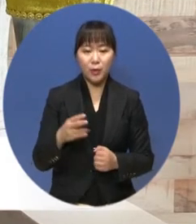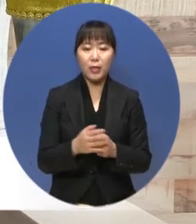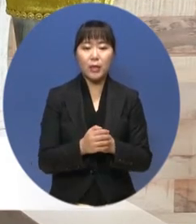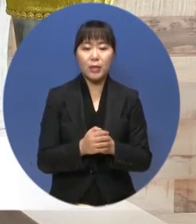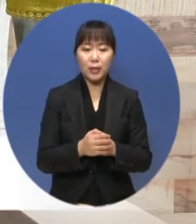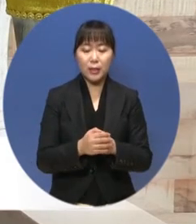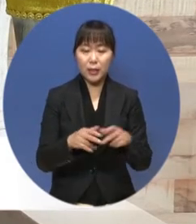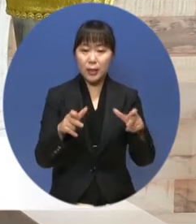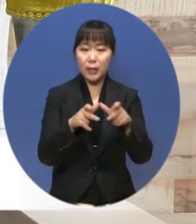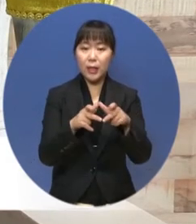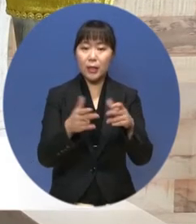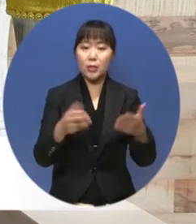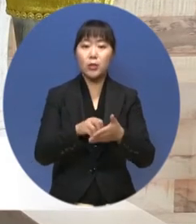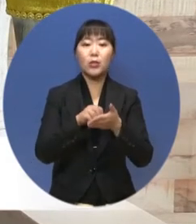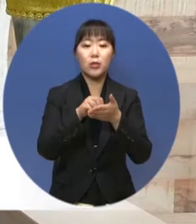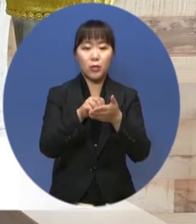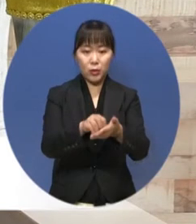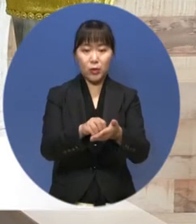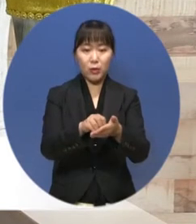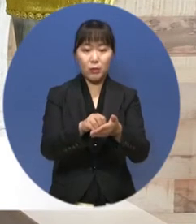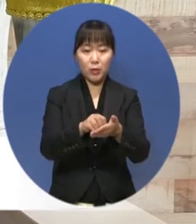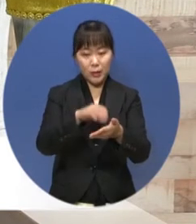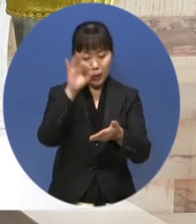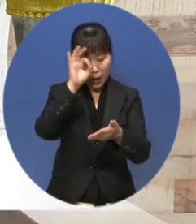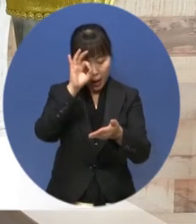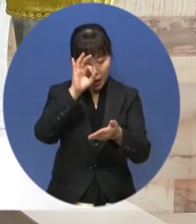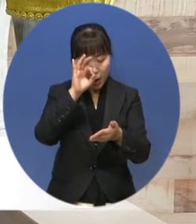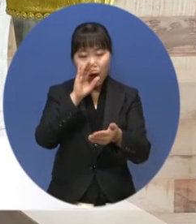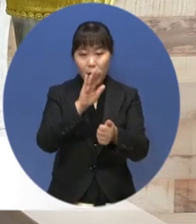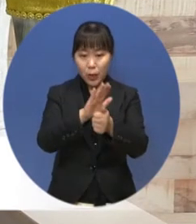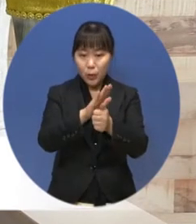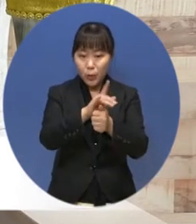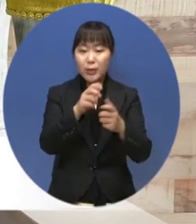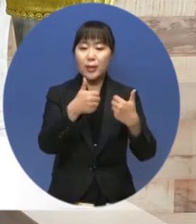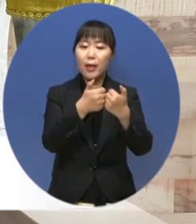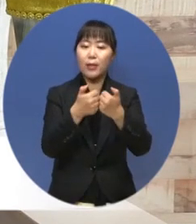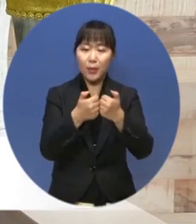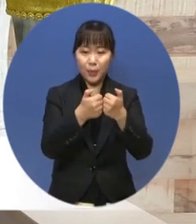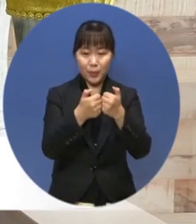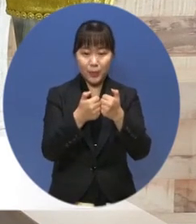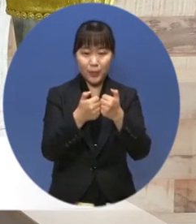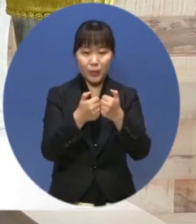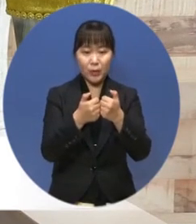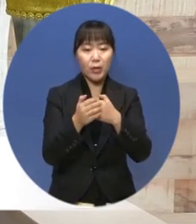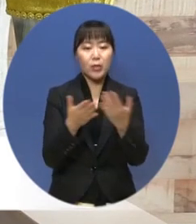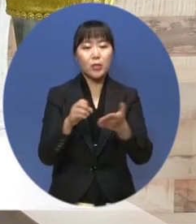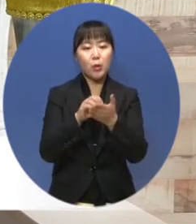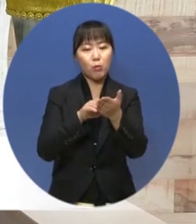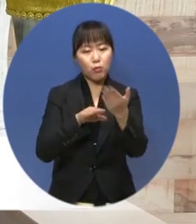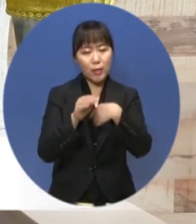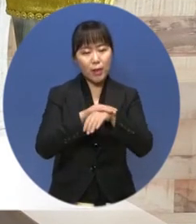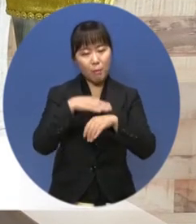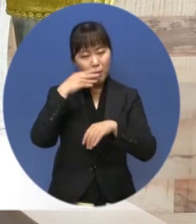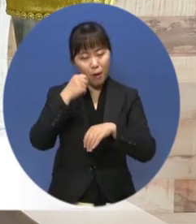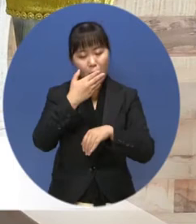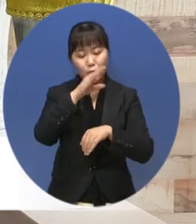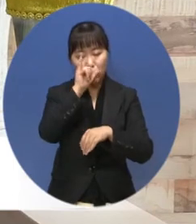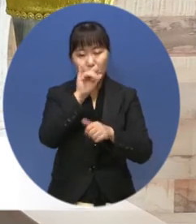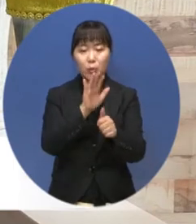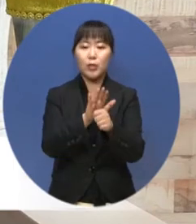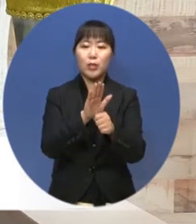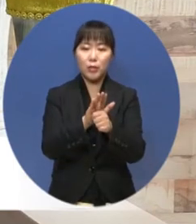치 업 장애인들의 첩을 이 알선을 해주고 더 상담해주고 덫에 허브 잘 적응을 할 수 있도록